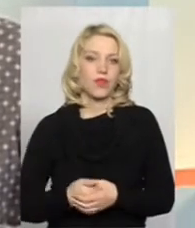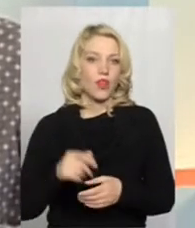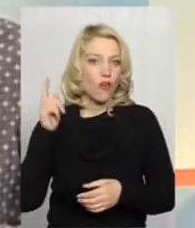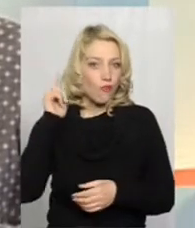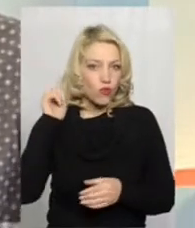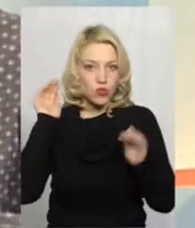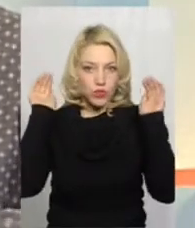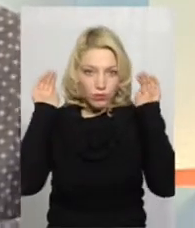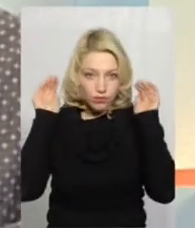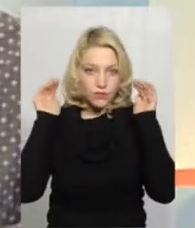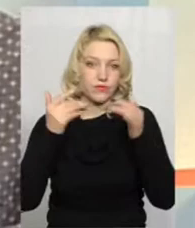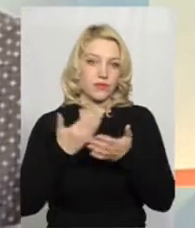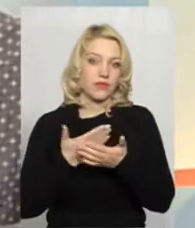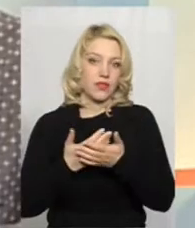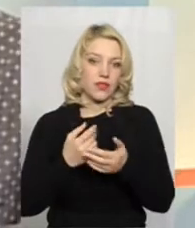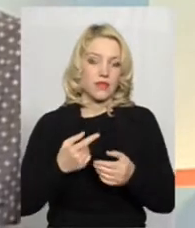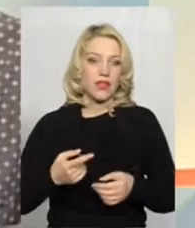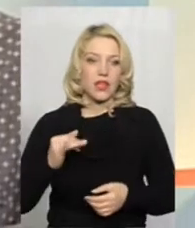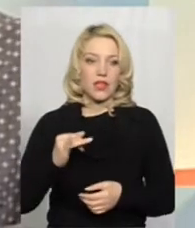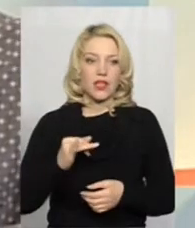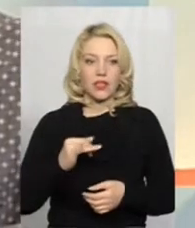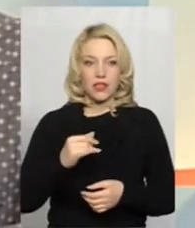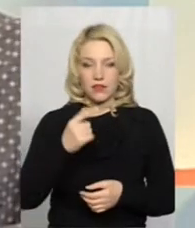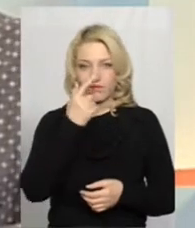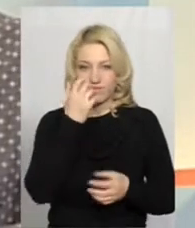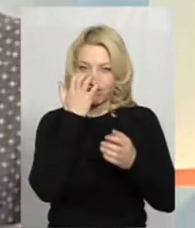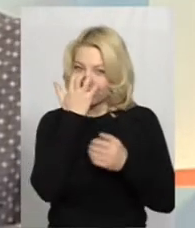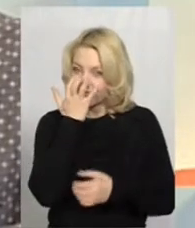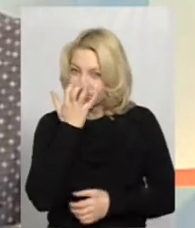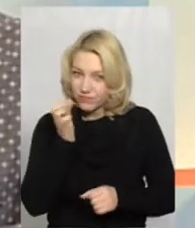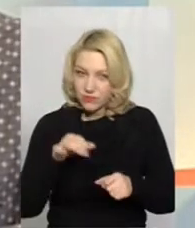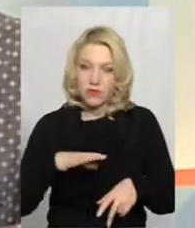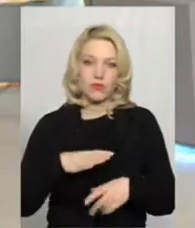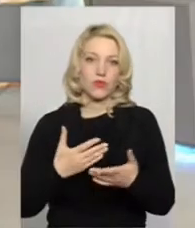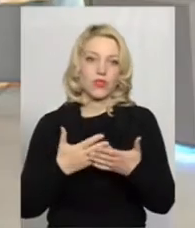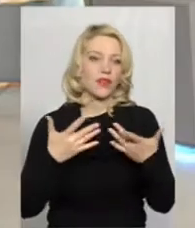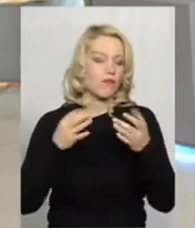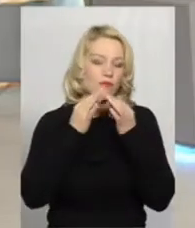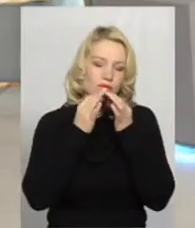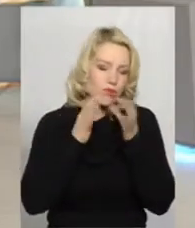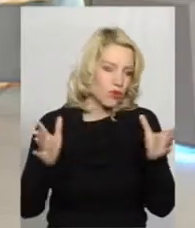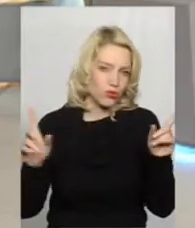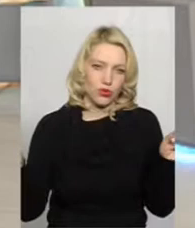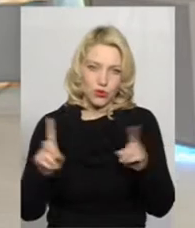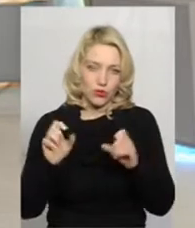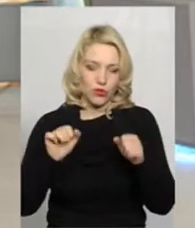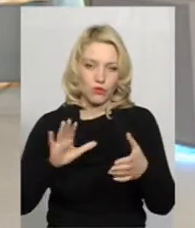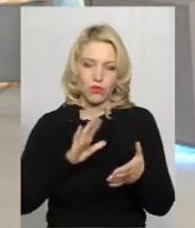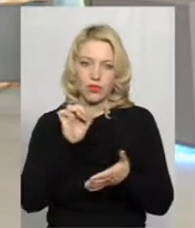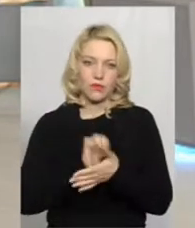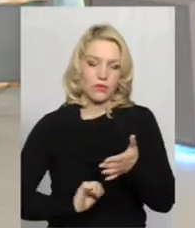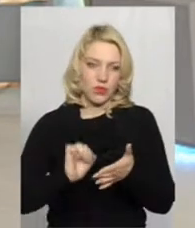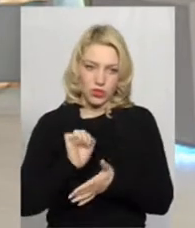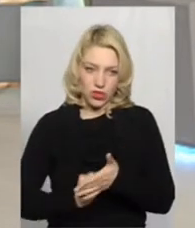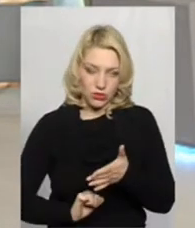вушка не такої форми, як би хотілося, ластовиння на носі, тобто теж може бути будь-що може стати